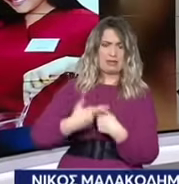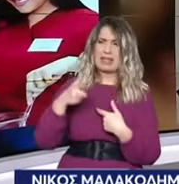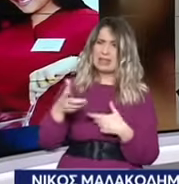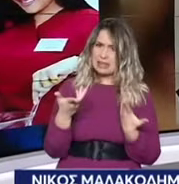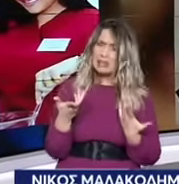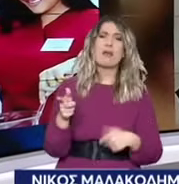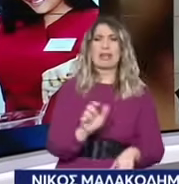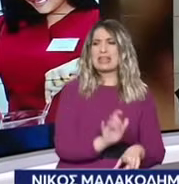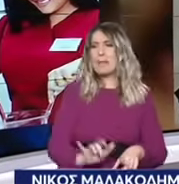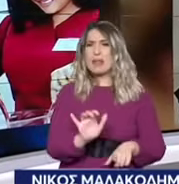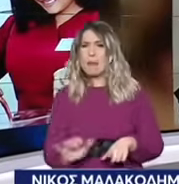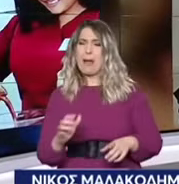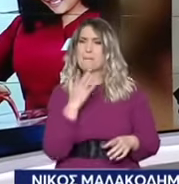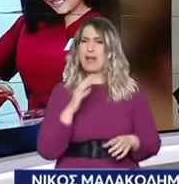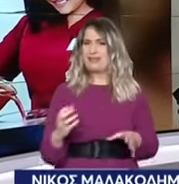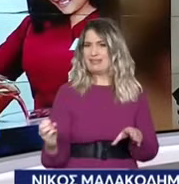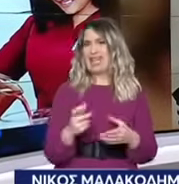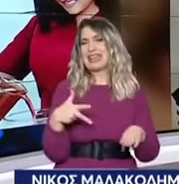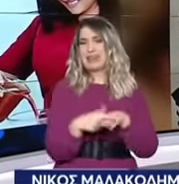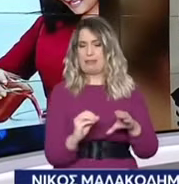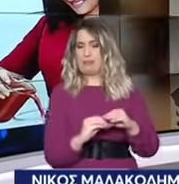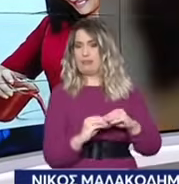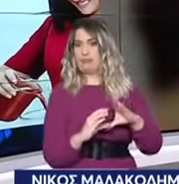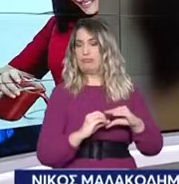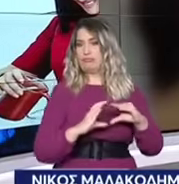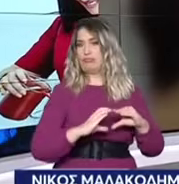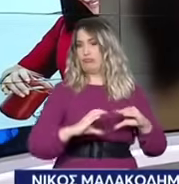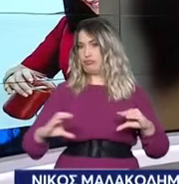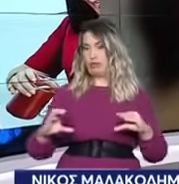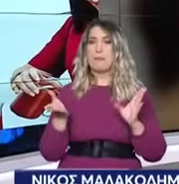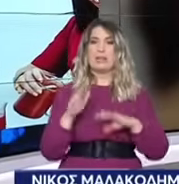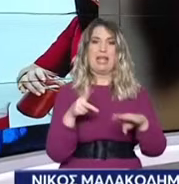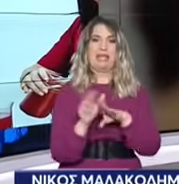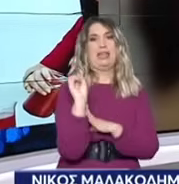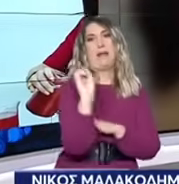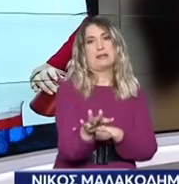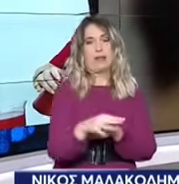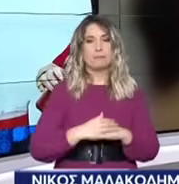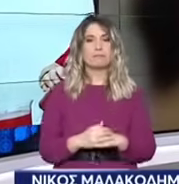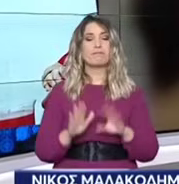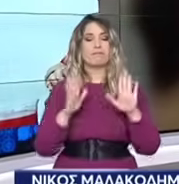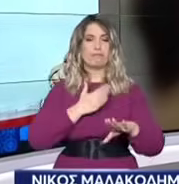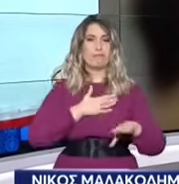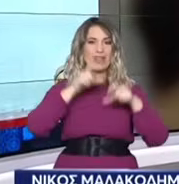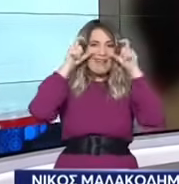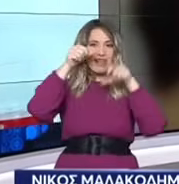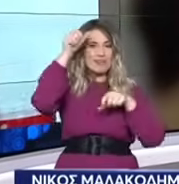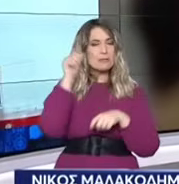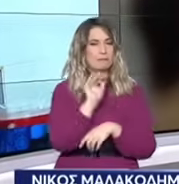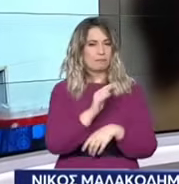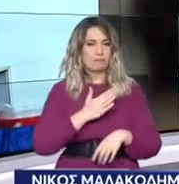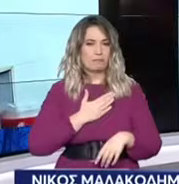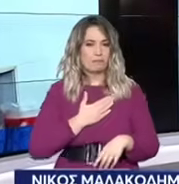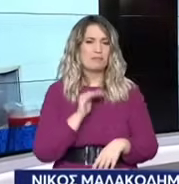κρατάνε στα λογιστήρια, υπάρχει χώρος να διακρίνουν. Αν μπορούσα να συμπληρώσω, να κάνω μια ερώτηση στον κύριο Μαλακοδήμο. Αναφέρεται στα δικαστικά